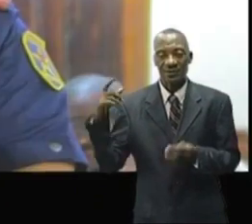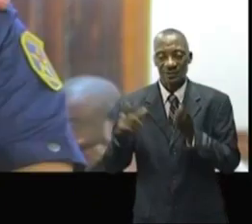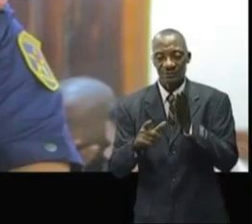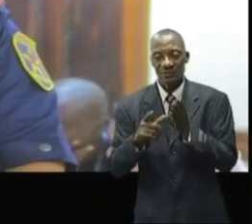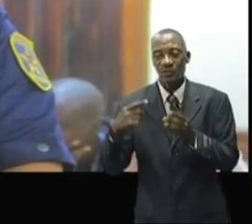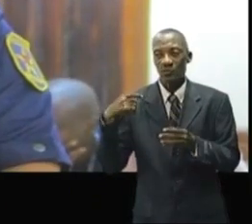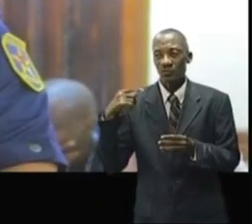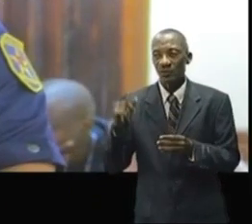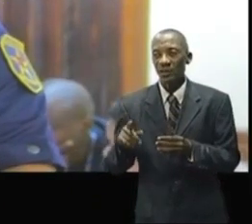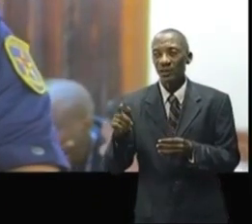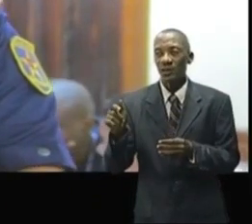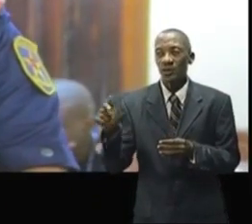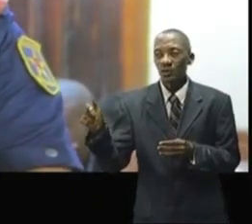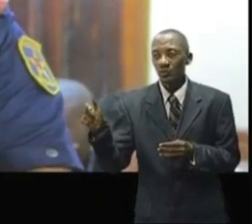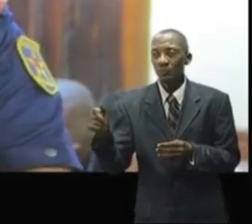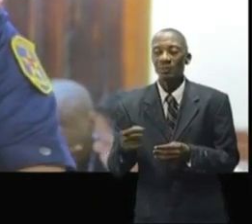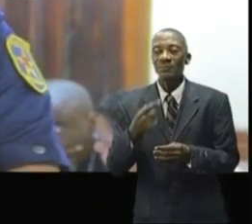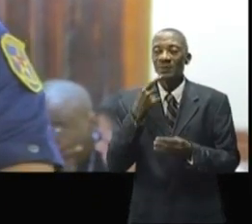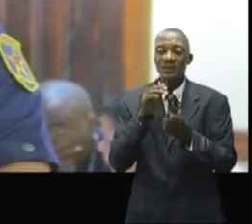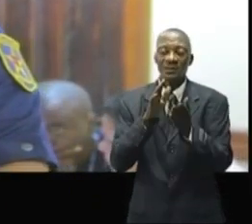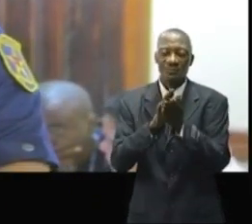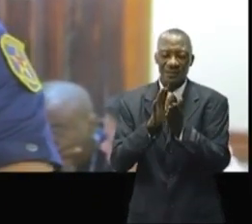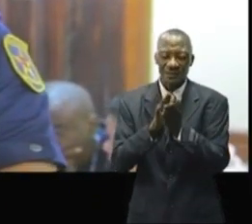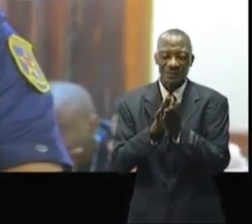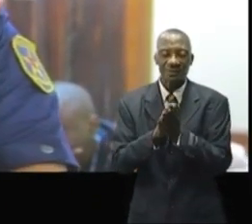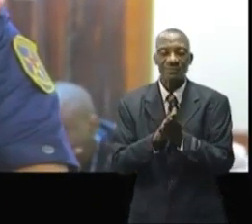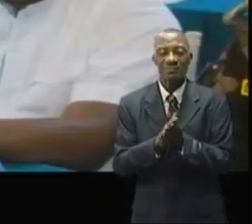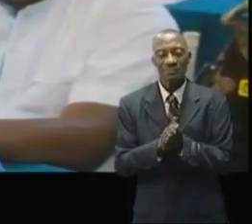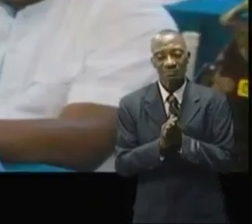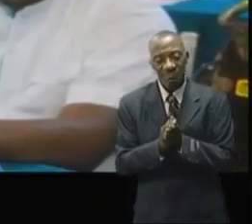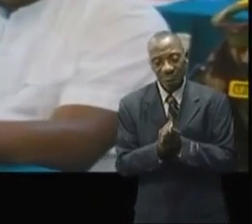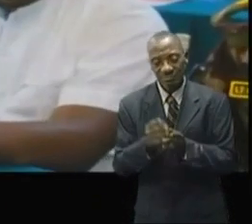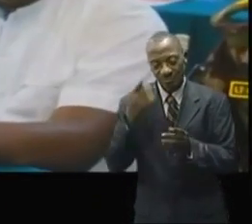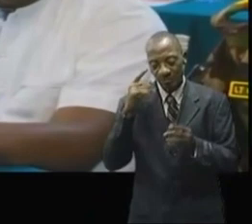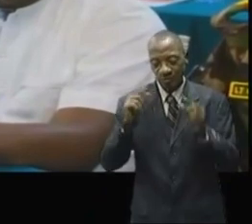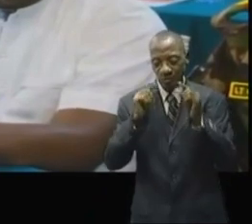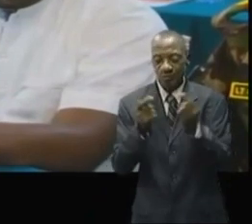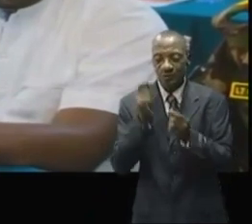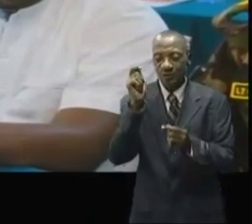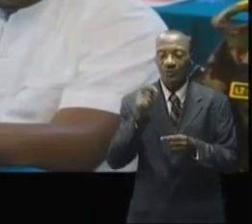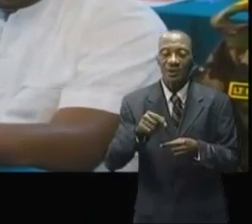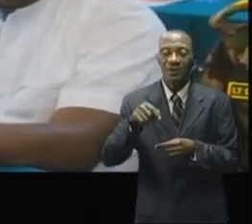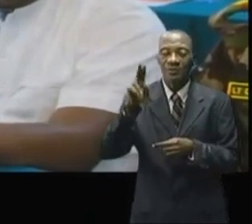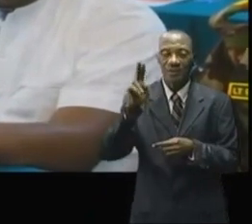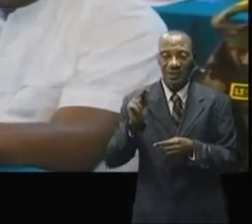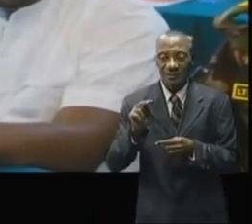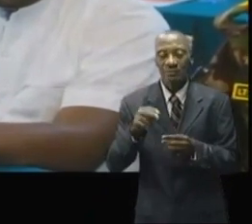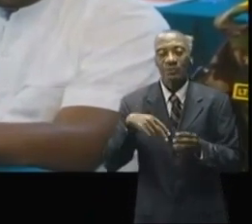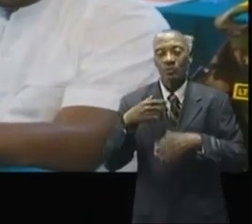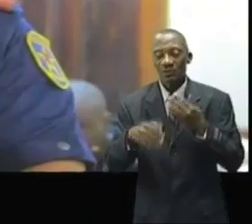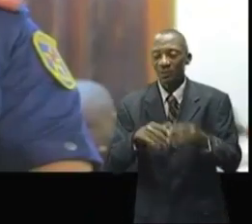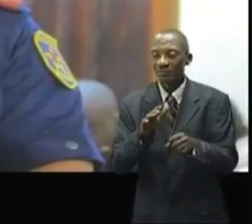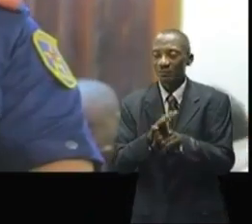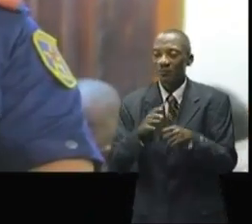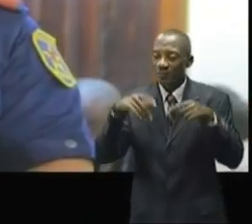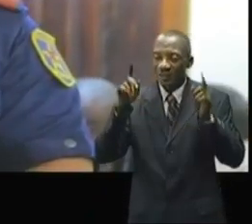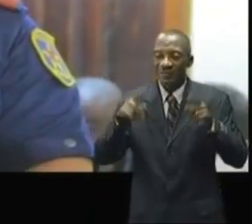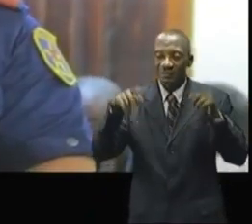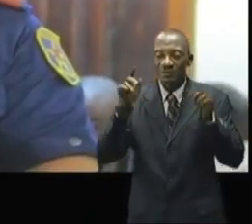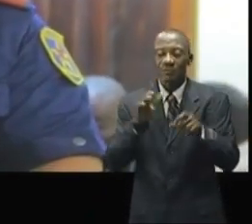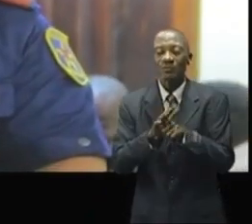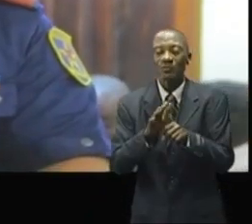cette détermination, le gouvernement travaille de concert avec l'Organisation des Nations